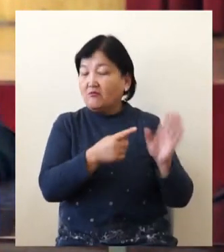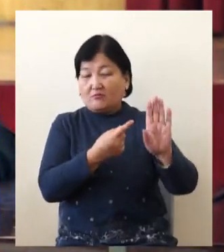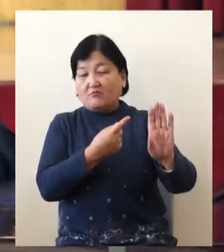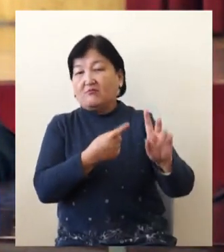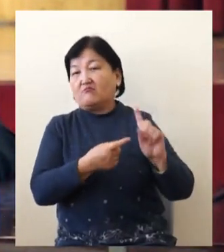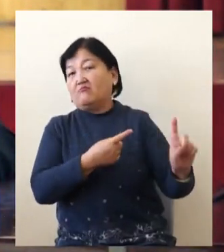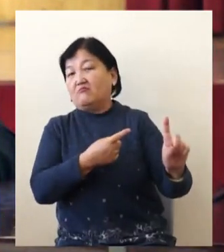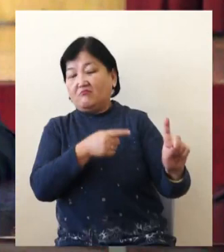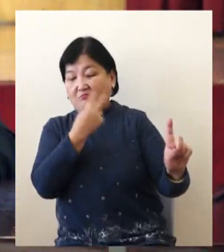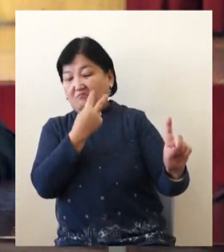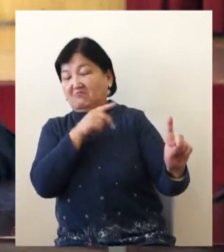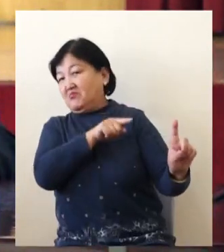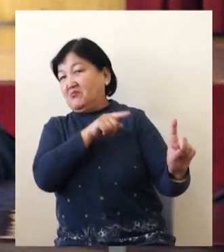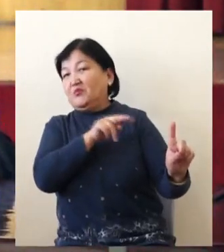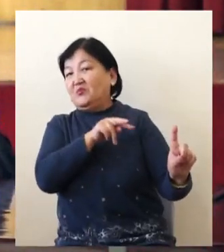толно тэднийгээ үгүй яд.